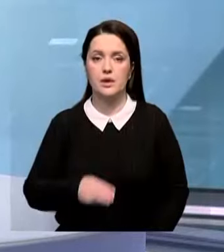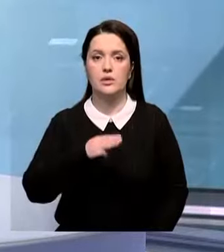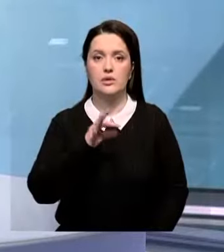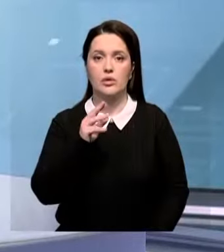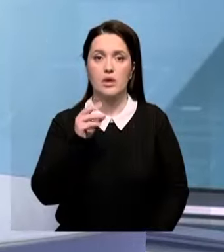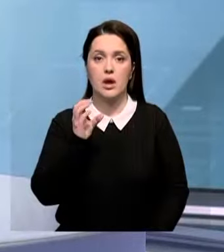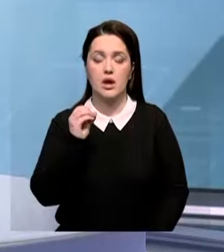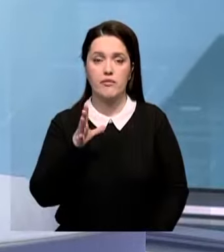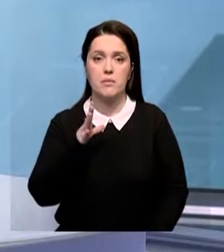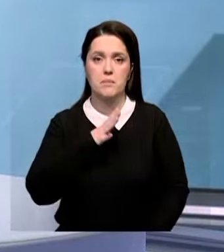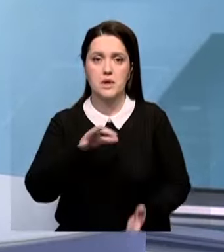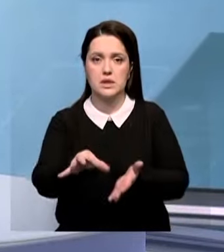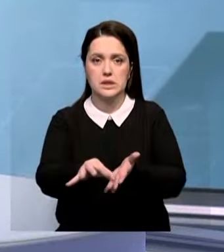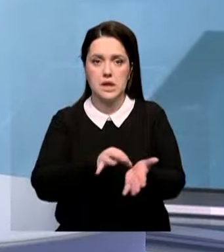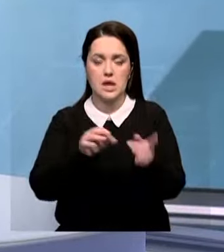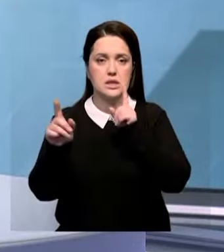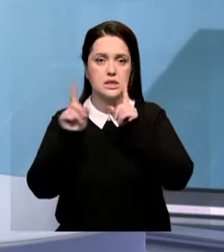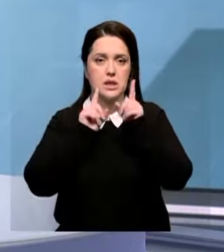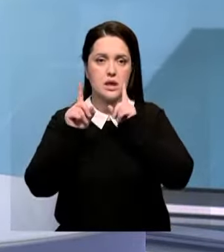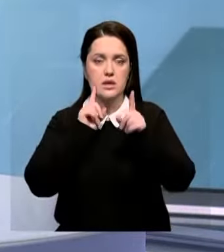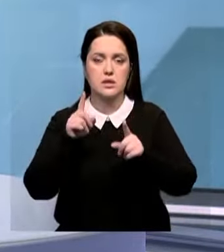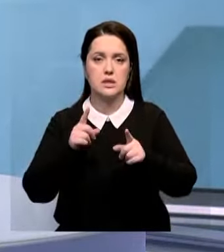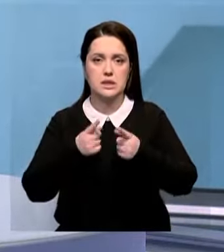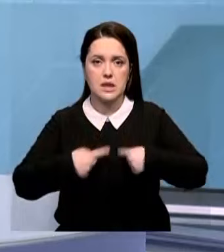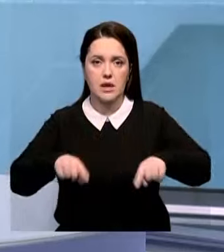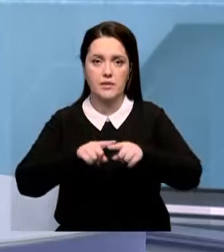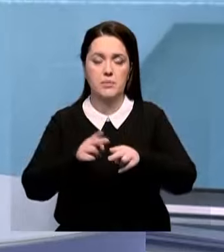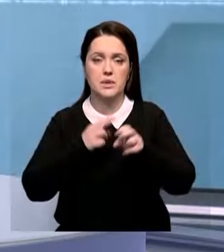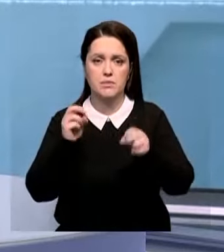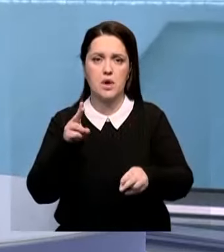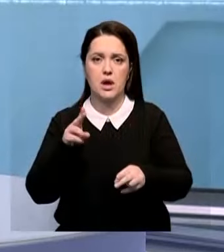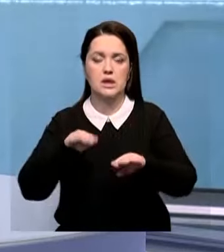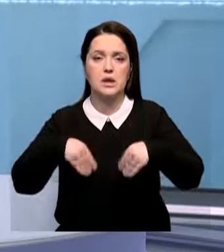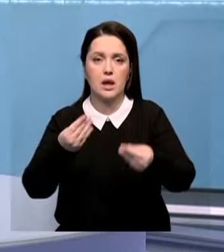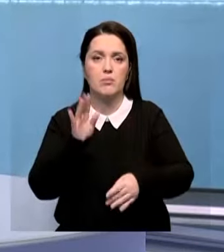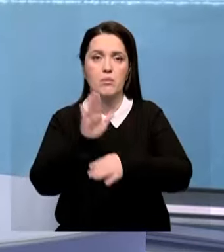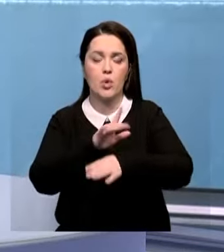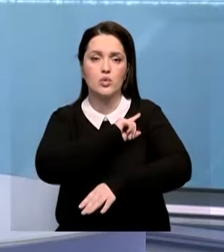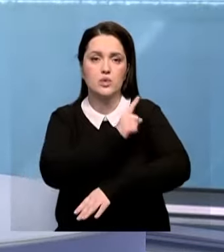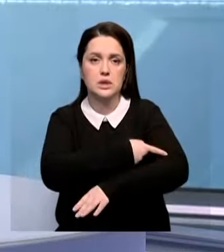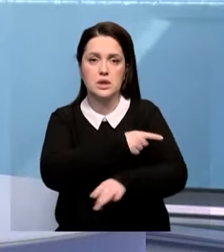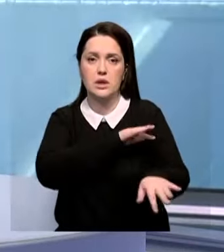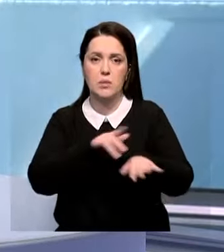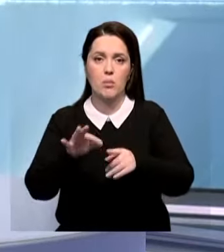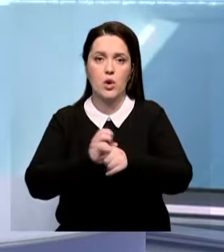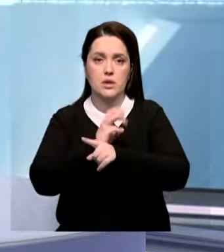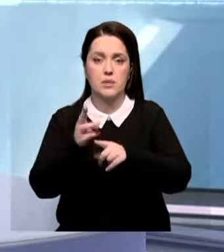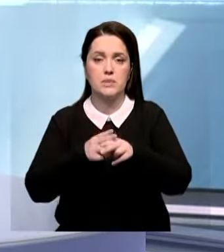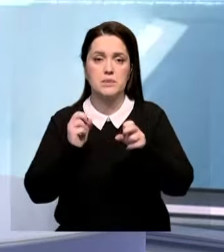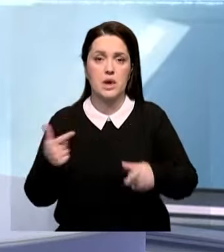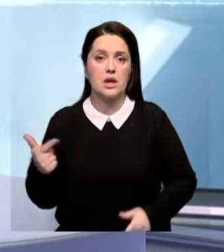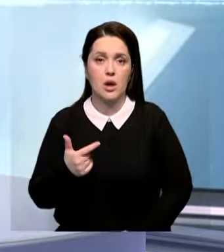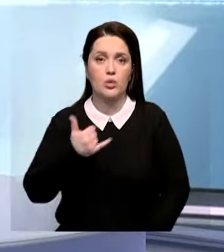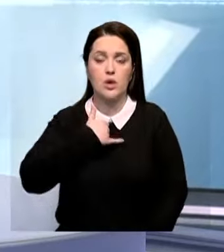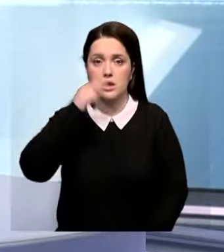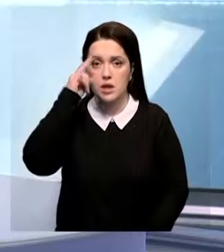Касым-Жомарт Токаев провел оперативное совещание Совбеза, где дал поручение усилить меры по обеспечению безопасности граждан нашей страны